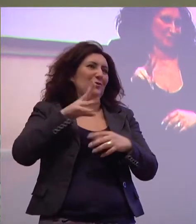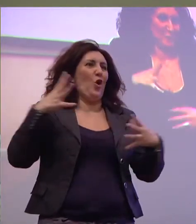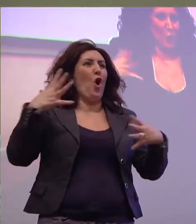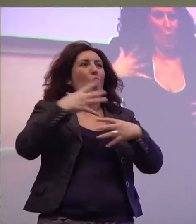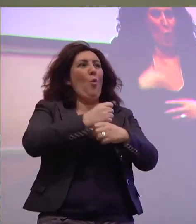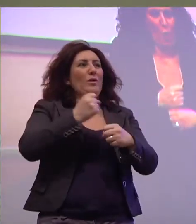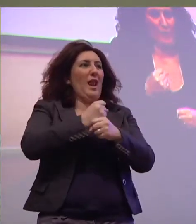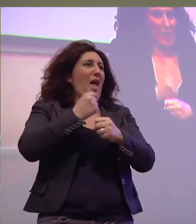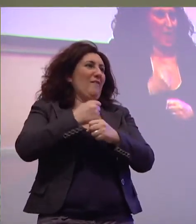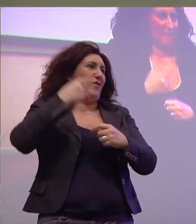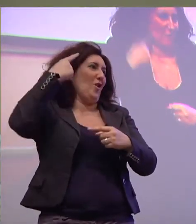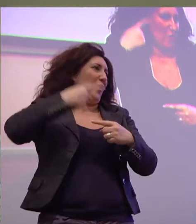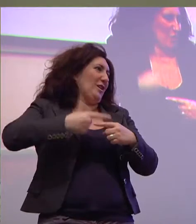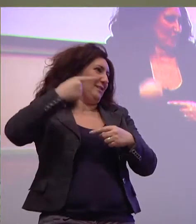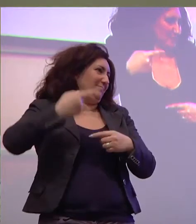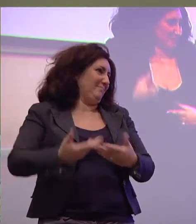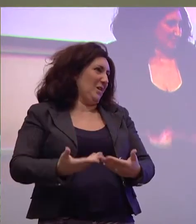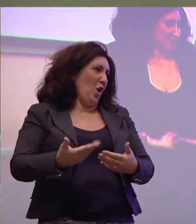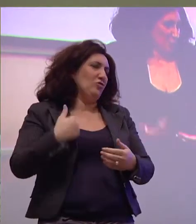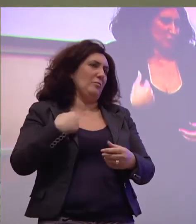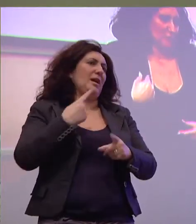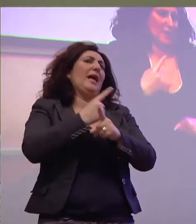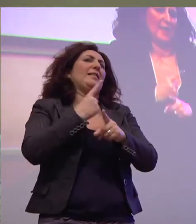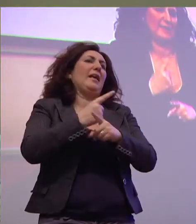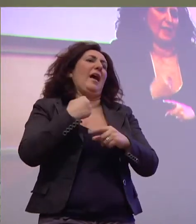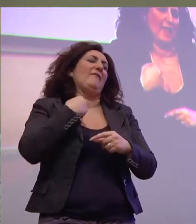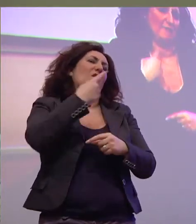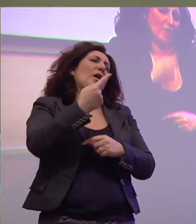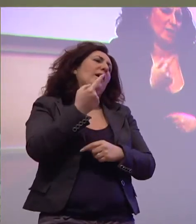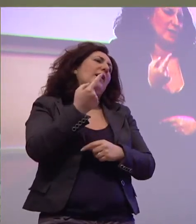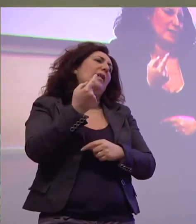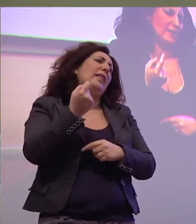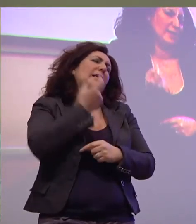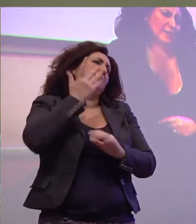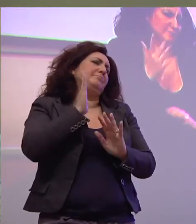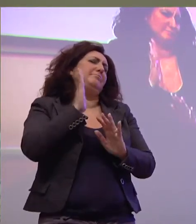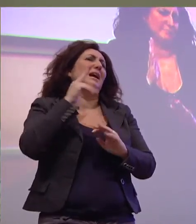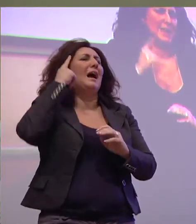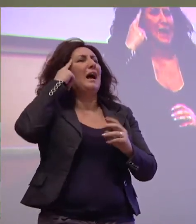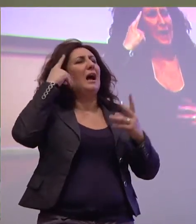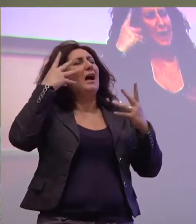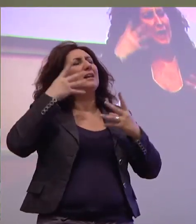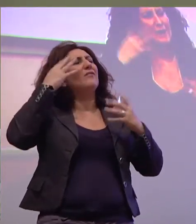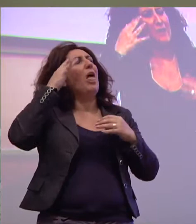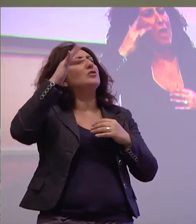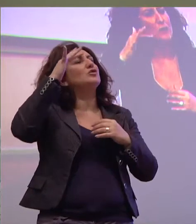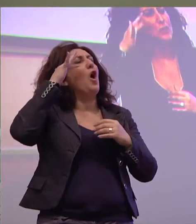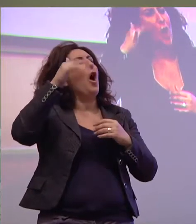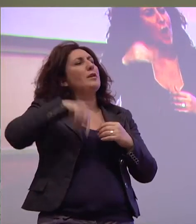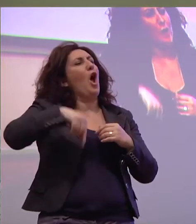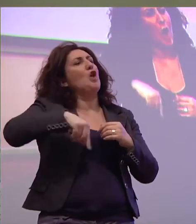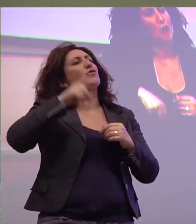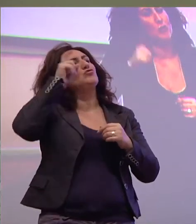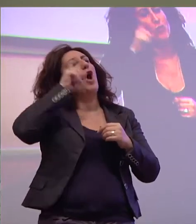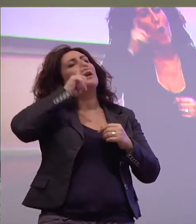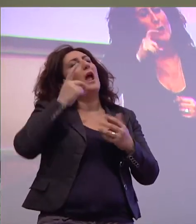lavori, è doveroso da parte mia una piccolissima riflessione sulla giornata, su questa